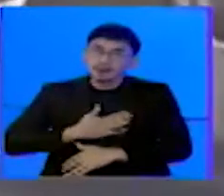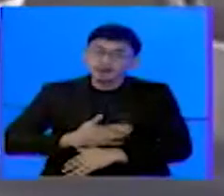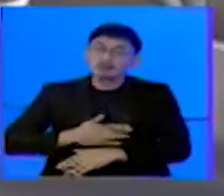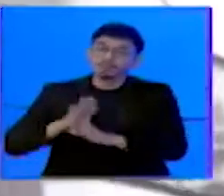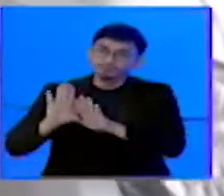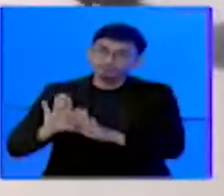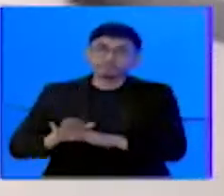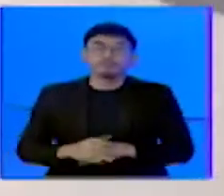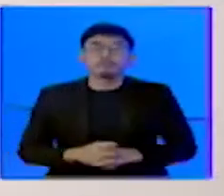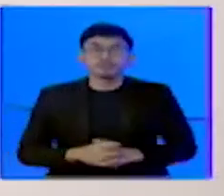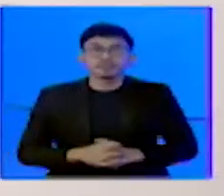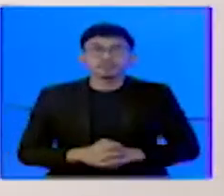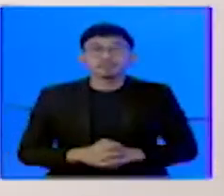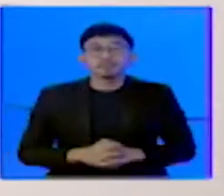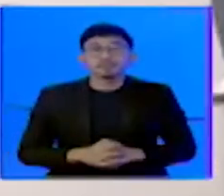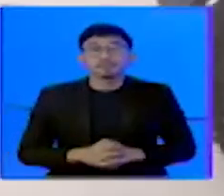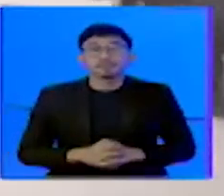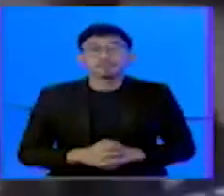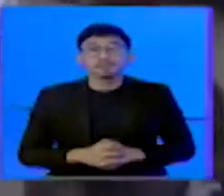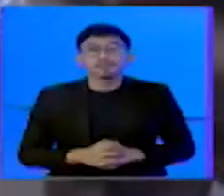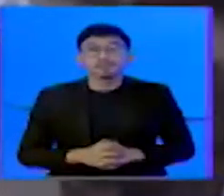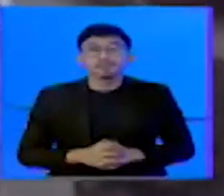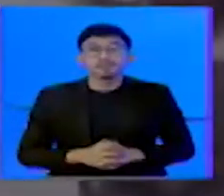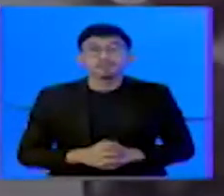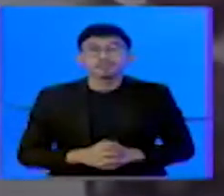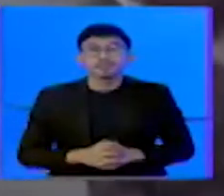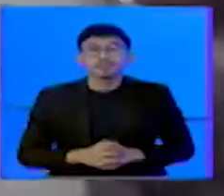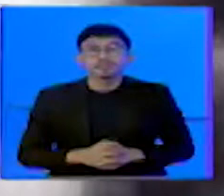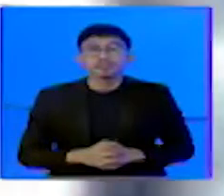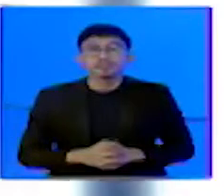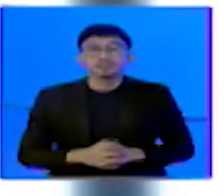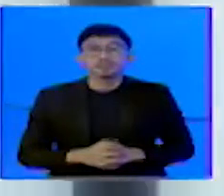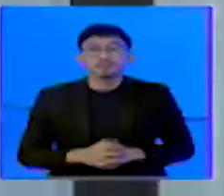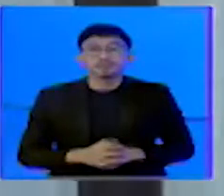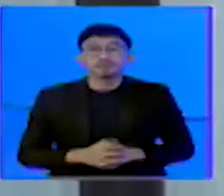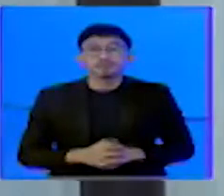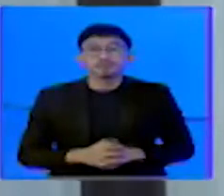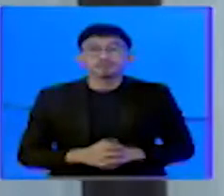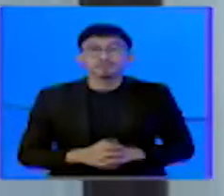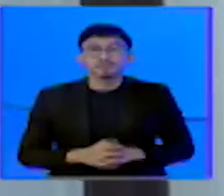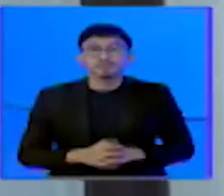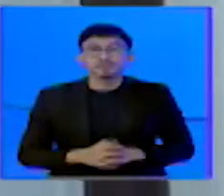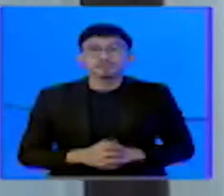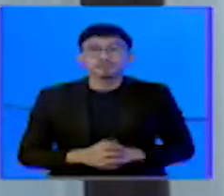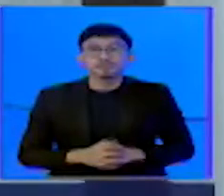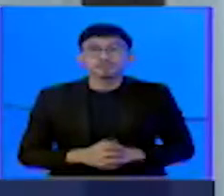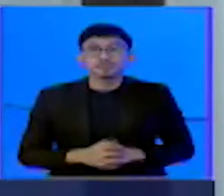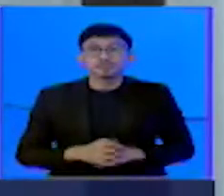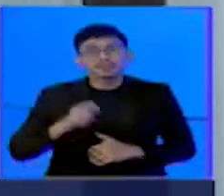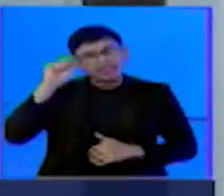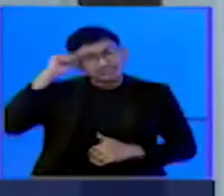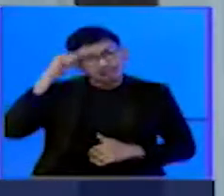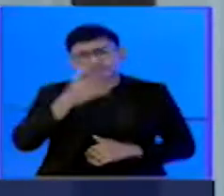Puncak terlebih dahulu. Hal ini guna memutus rantai penyebaran COVID-19. Jadi saya himbau warga Jakarta jangan dulu ke